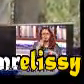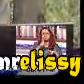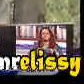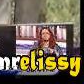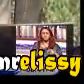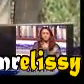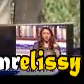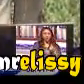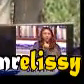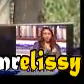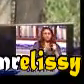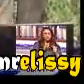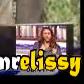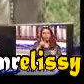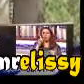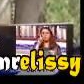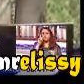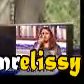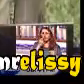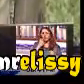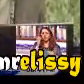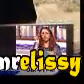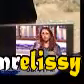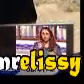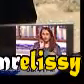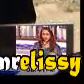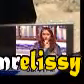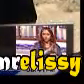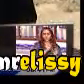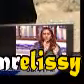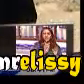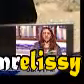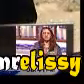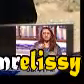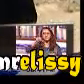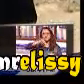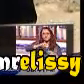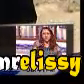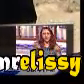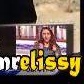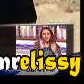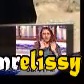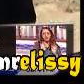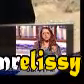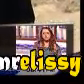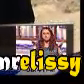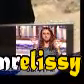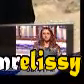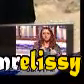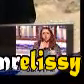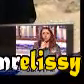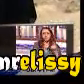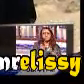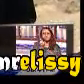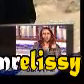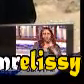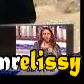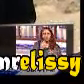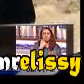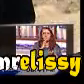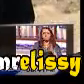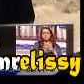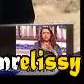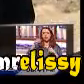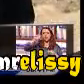هتعمل ايه الفدان ارض؟ الفدان بيحتاج له 3-4 صفايح. جراره هو واقف عشان السولار، ارض زي دي عايزه تتحرق ومفيش